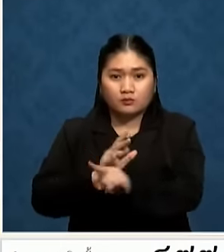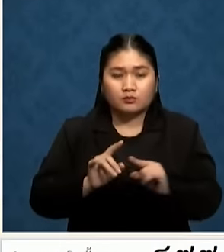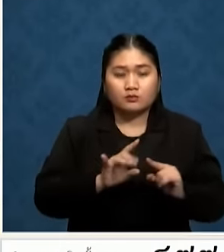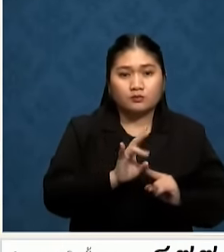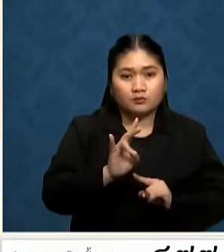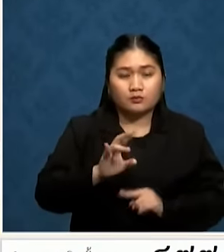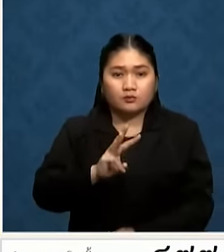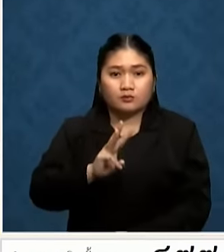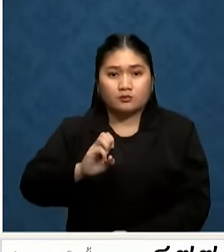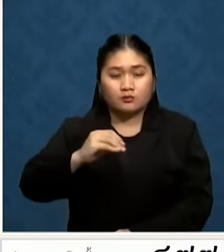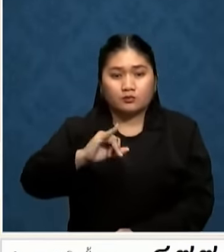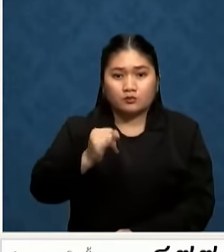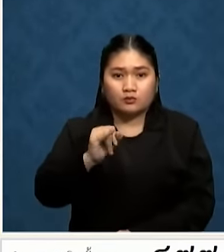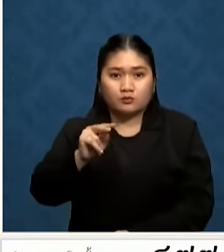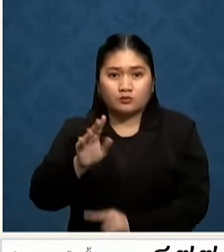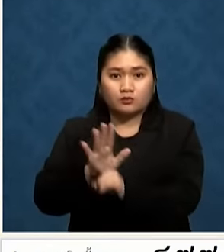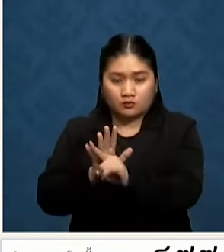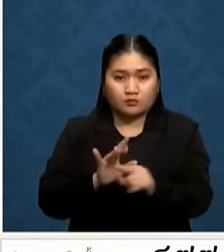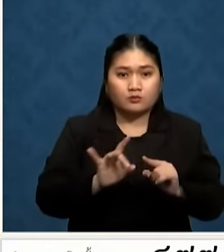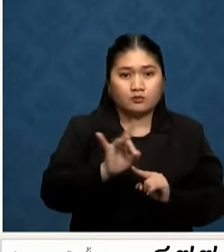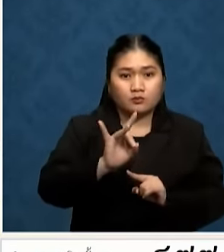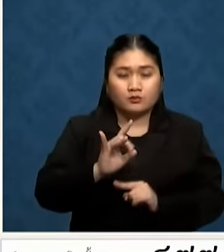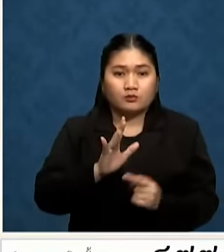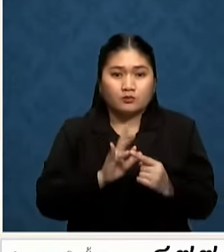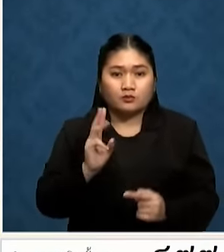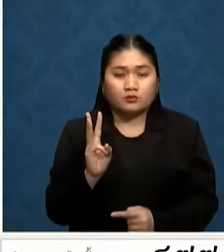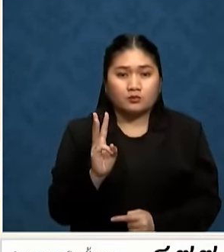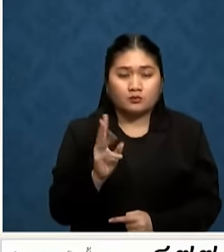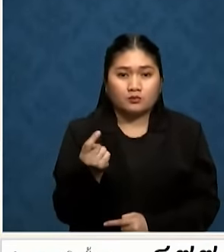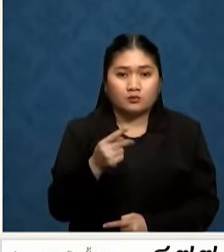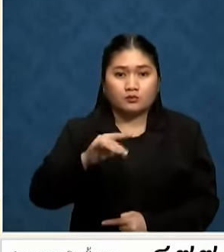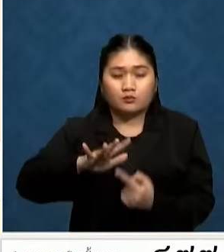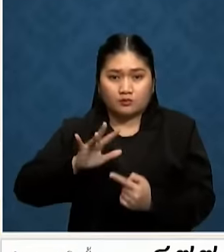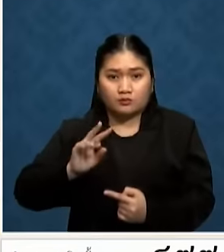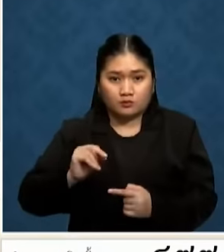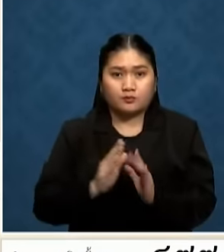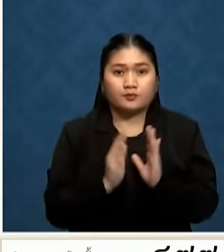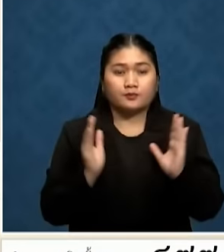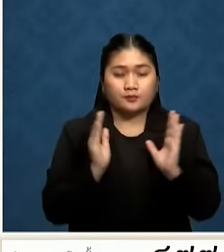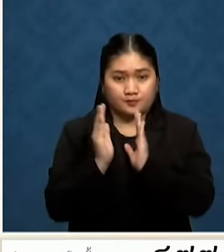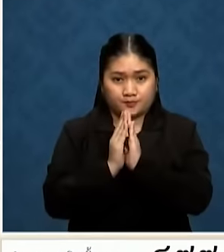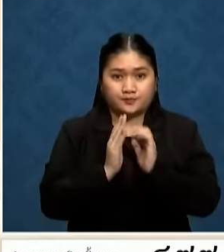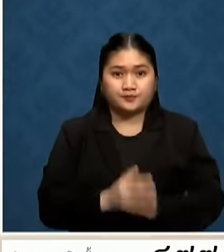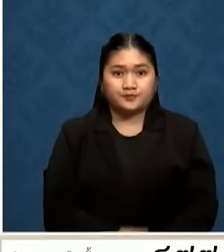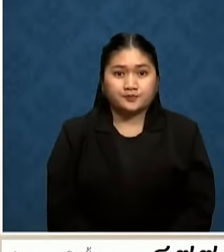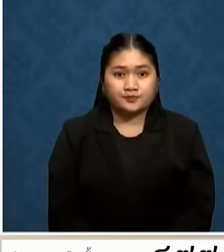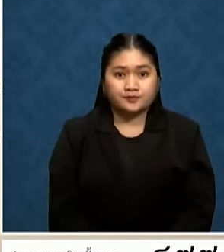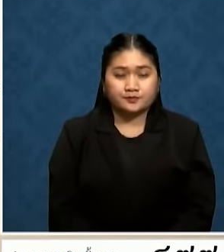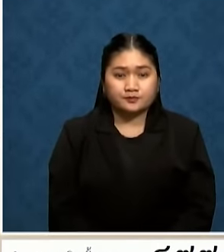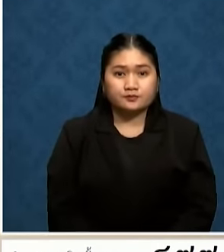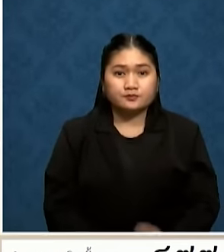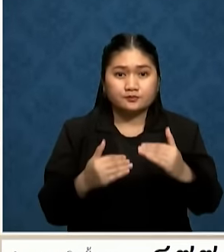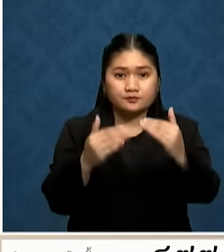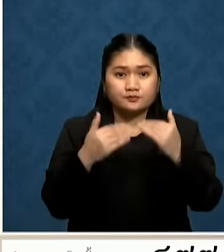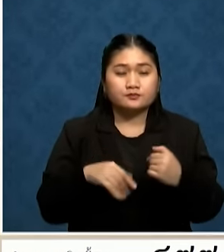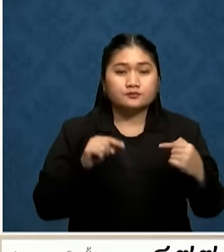7.นวิโรธนรารัก8. ในเวทางพวงซัพท์ขอบคณค่ะขอบคณครับต่ไป